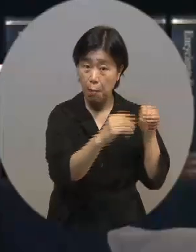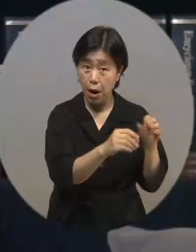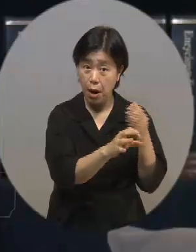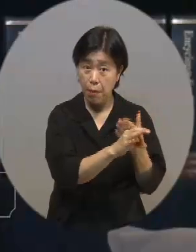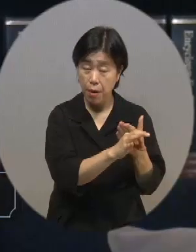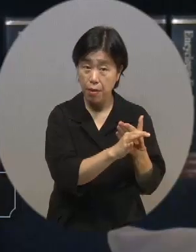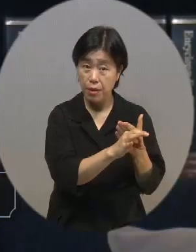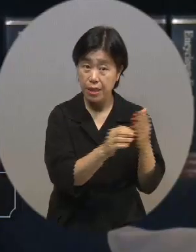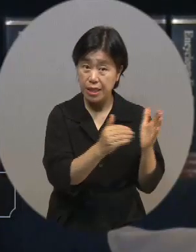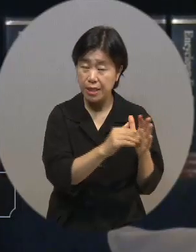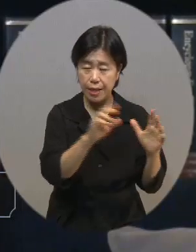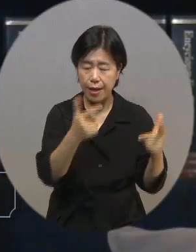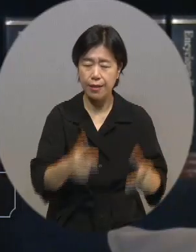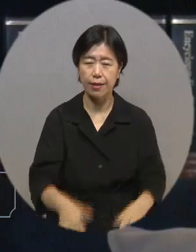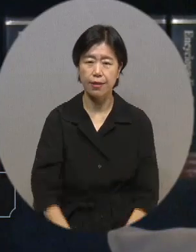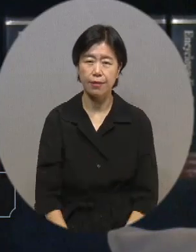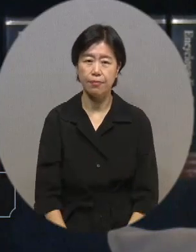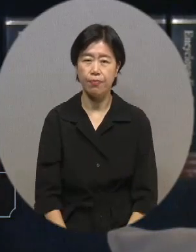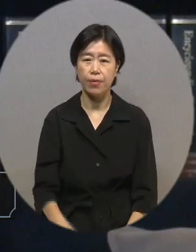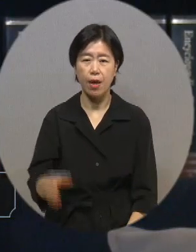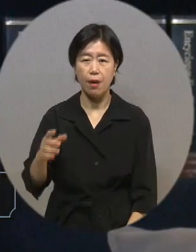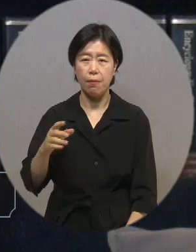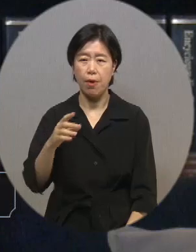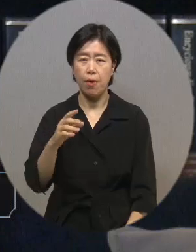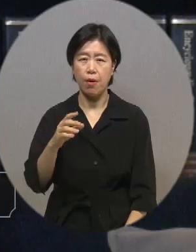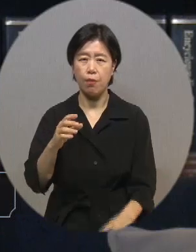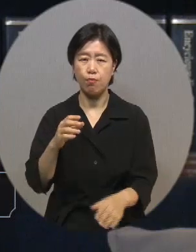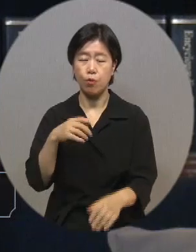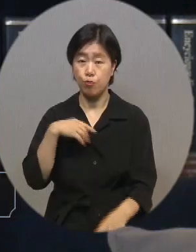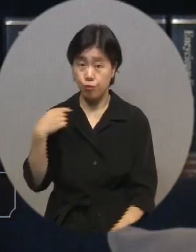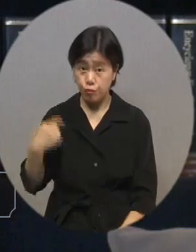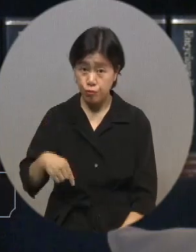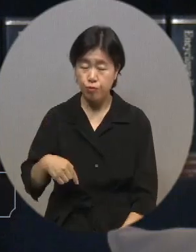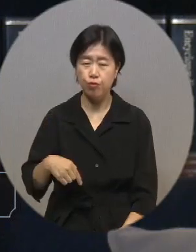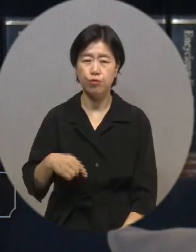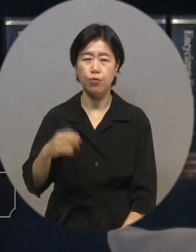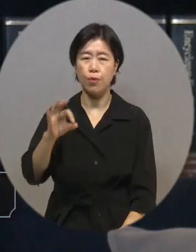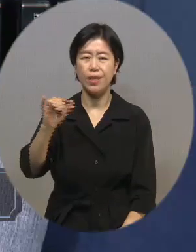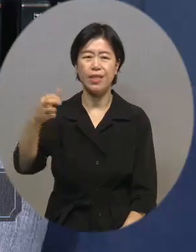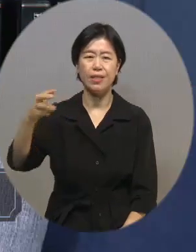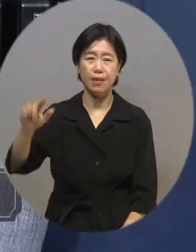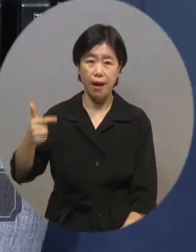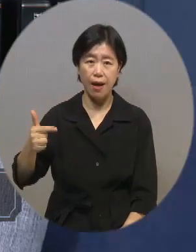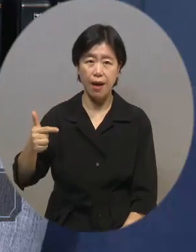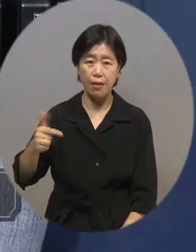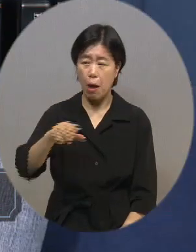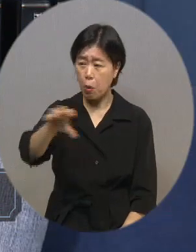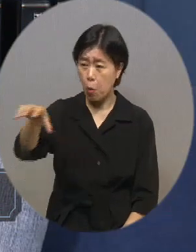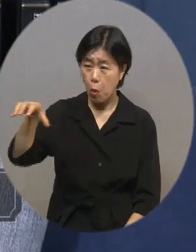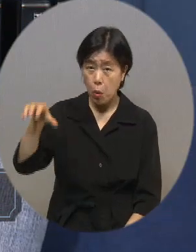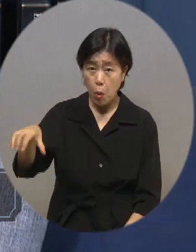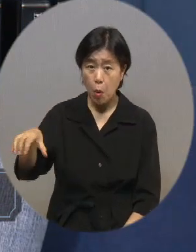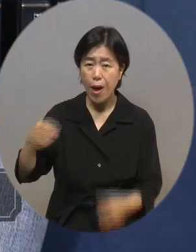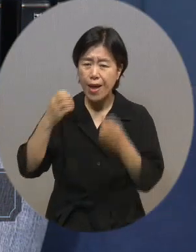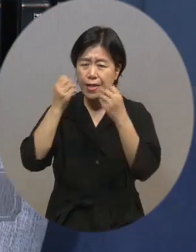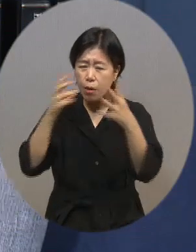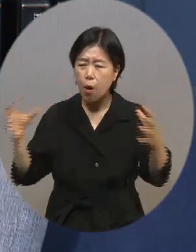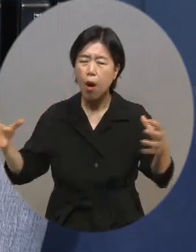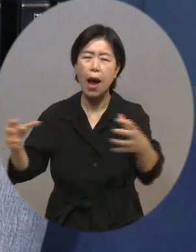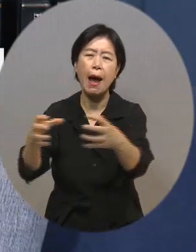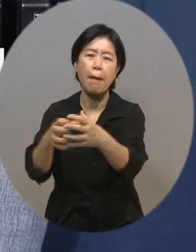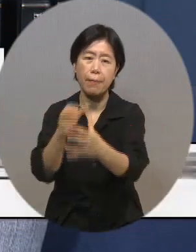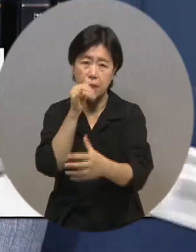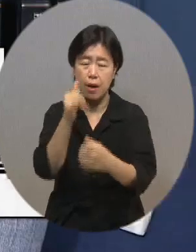러시아, 중국, 북한과 이란 이런 나라들이 새로운 공동체를 만들어가는 과정이기 때문에